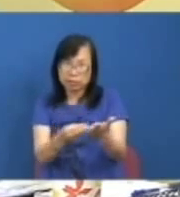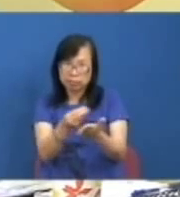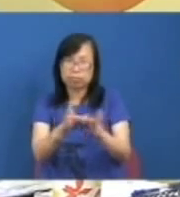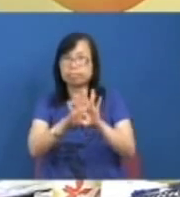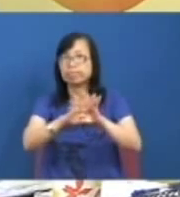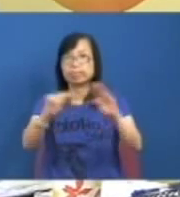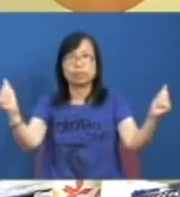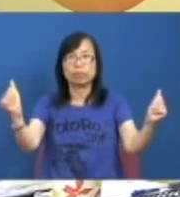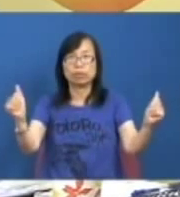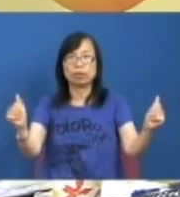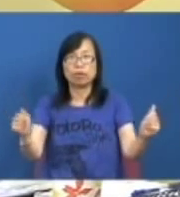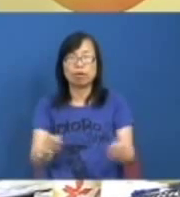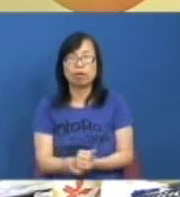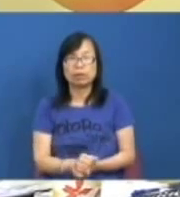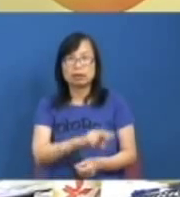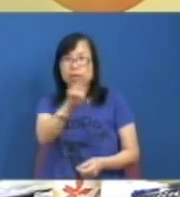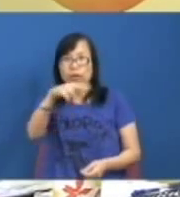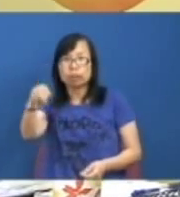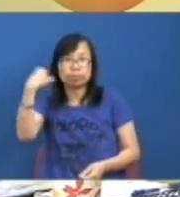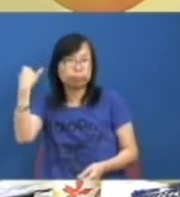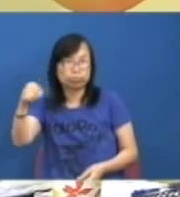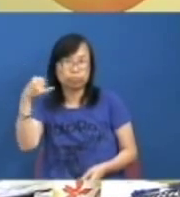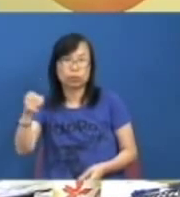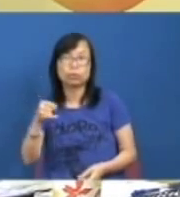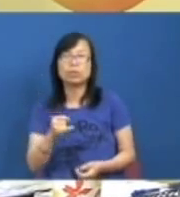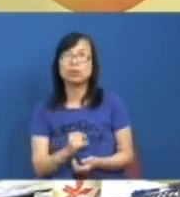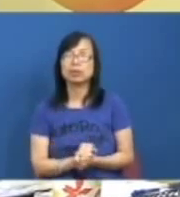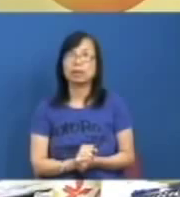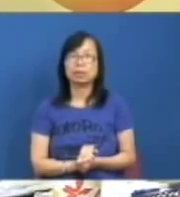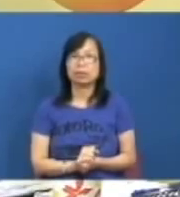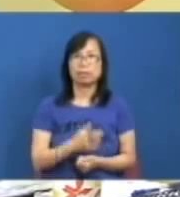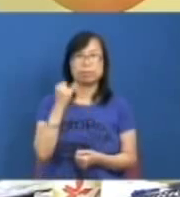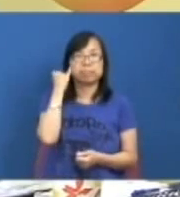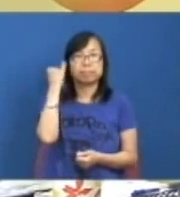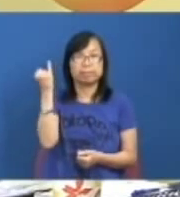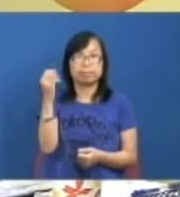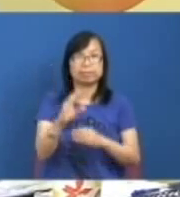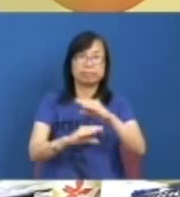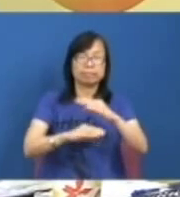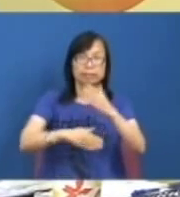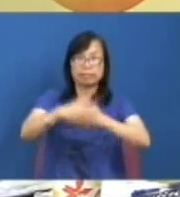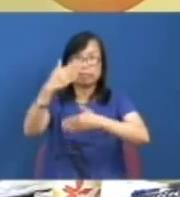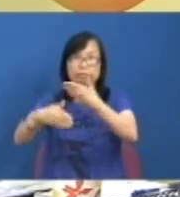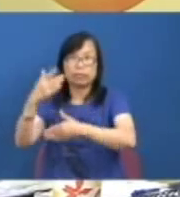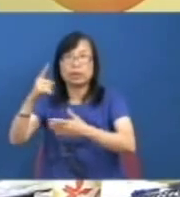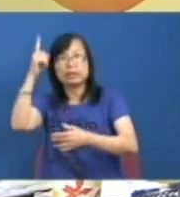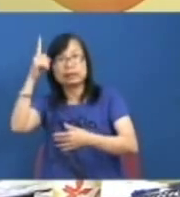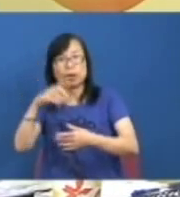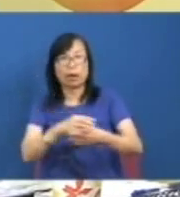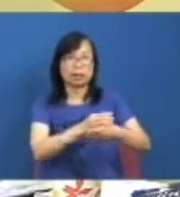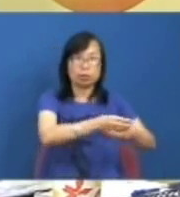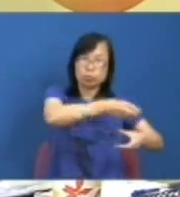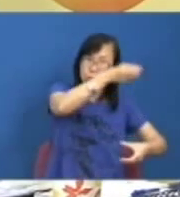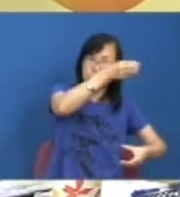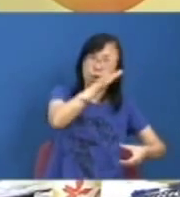曬啦，嗰啲結構圖則又揾唔翻嘅，咁咧亦都唔知道咧嗰層樓或者嗰個天台或者嗰條柱可